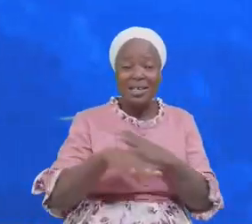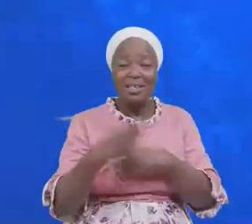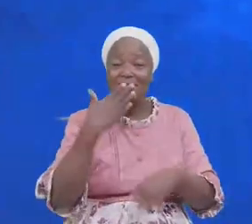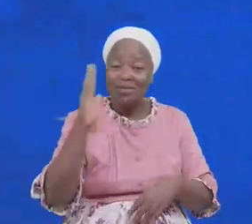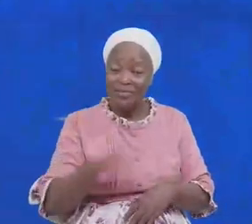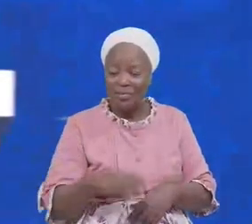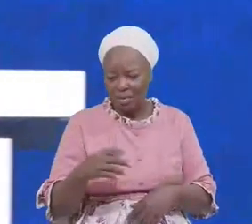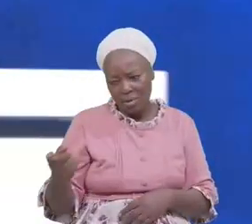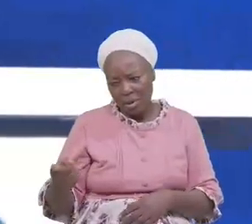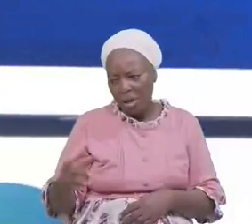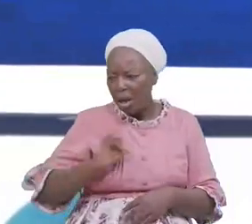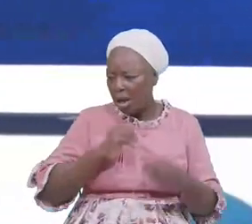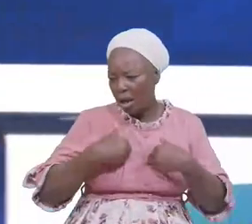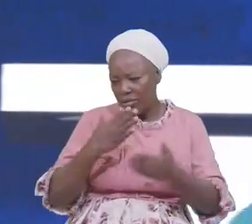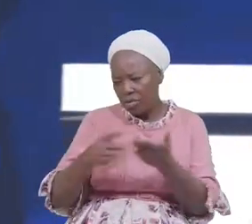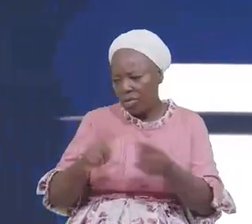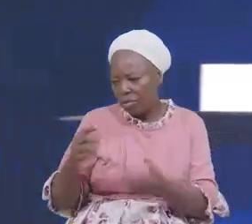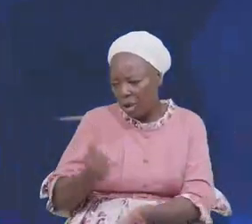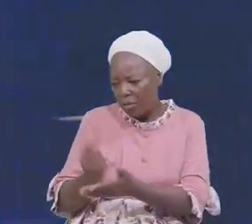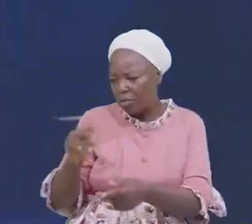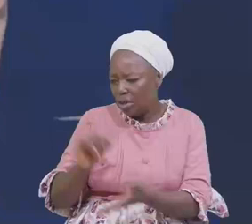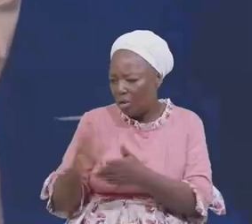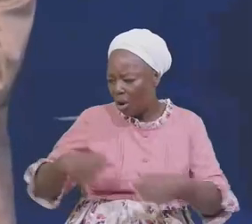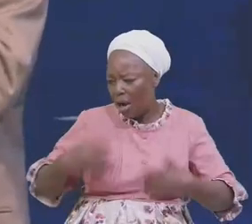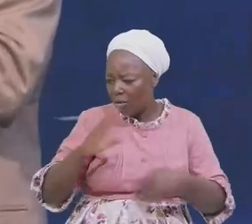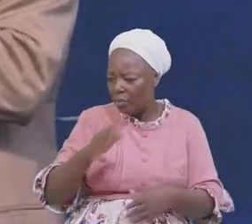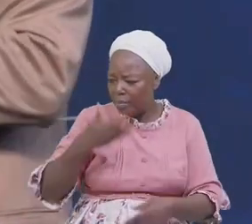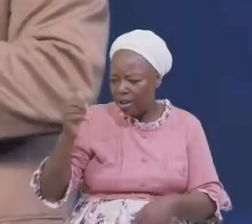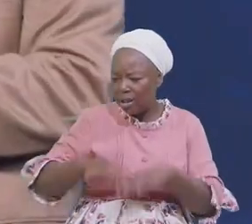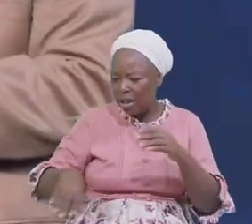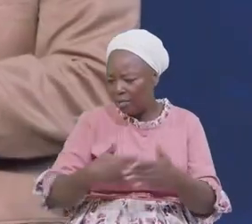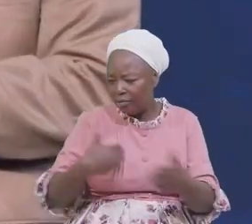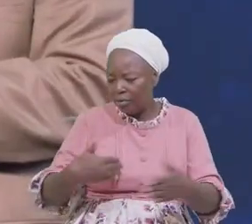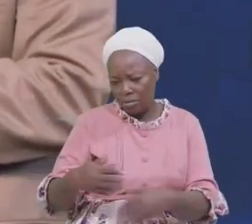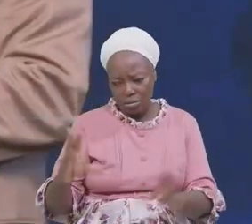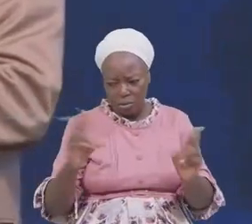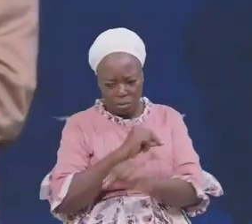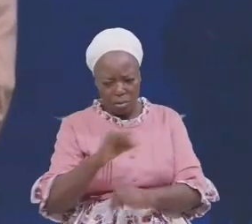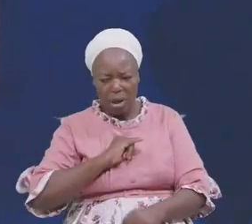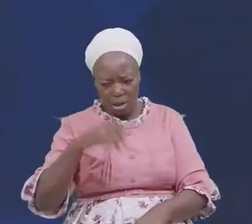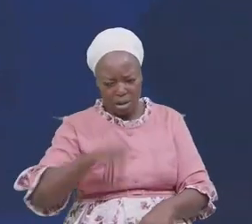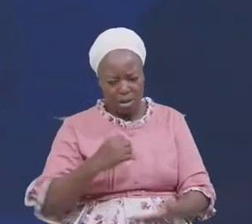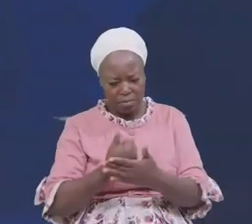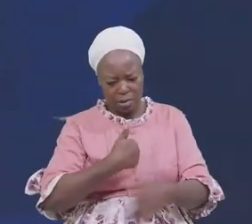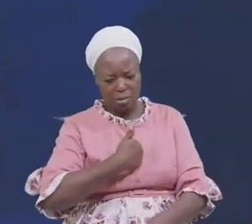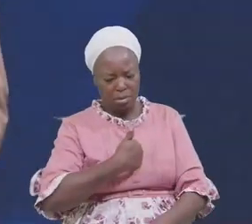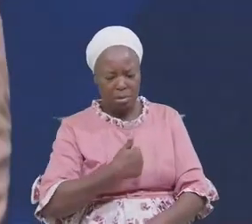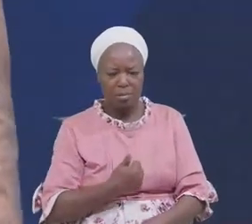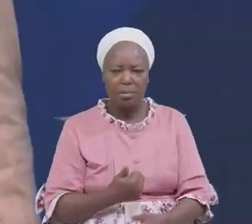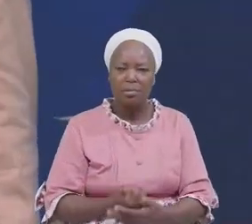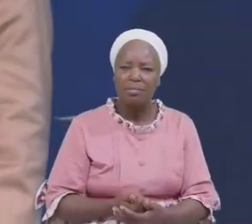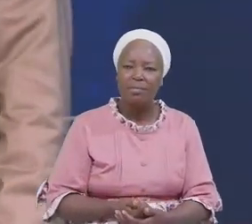s'enraciner dans le péché. Ah, je peux t'aider, je peux tirer d'affaire et ta vie va devenir nouvelle. Ah, non, non, non, je ne veux pas. Je vais me débrouiller tout